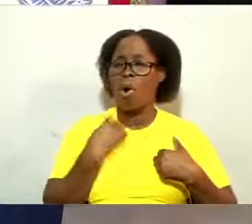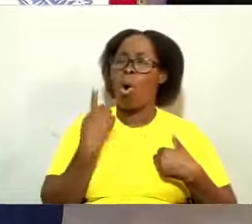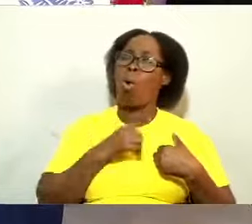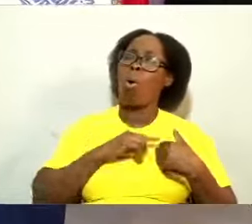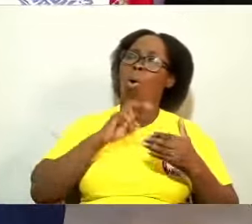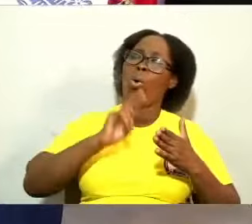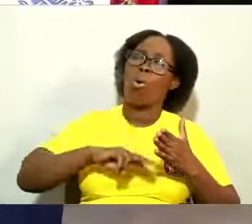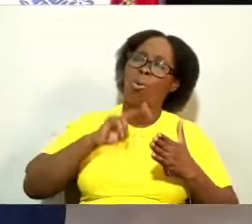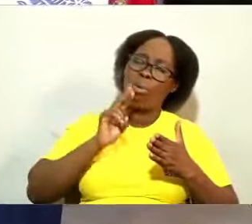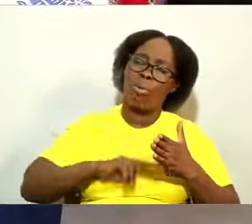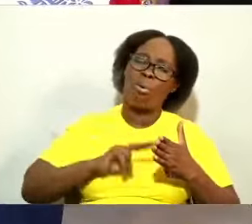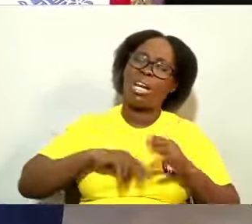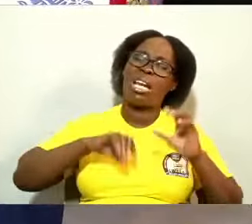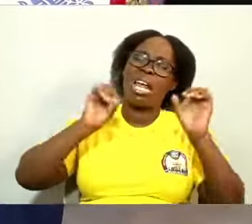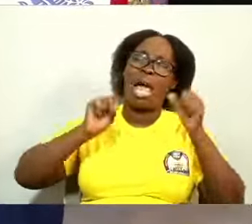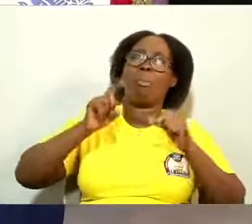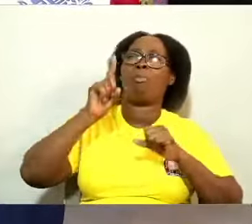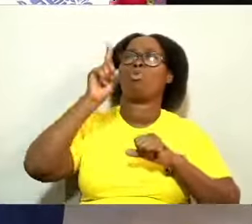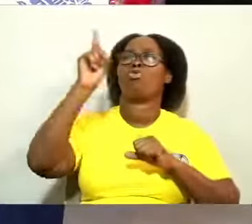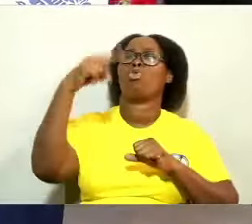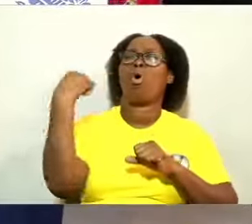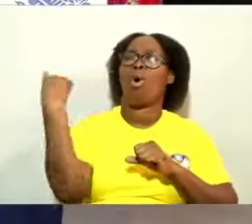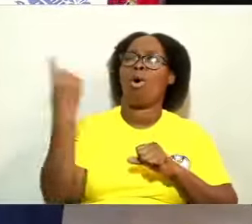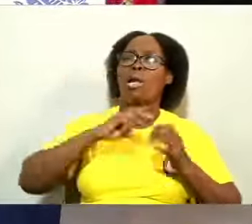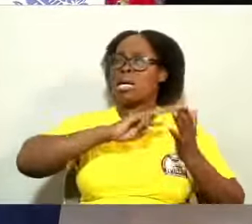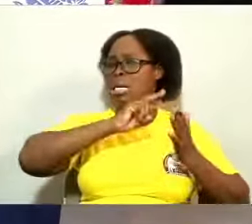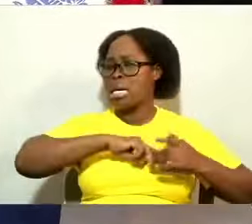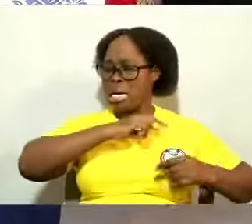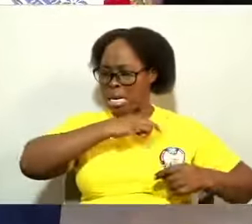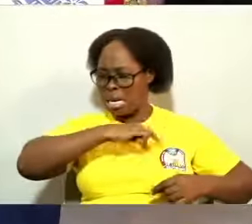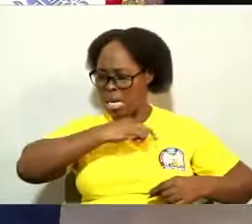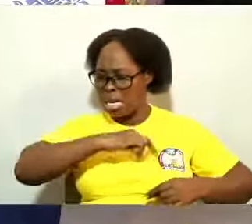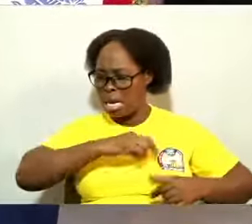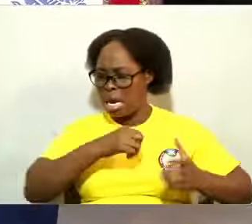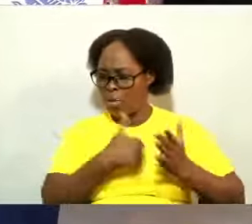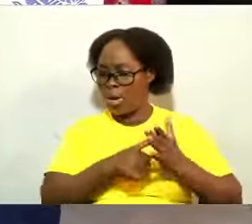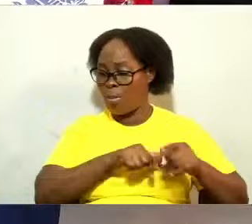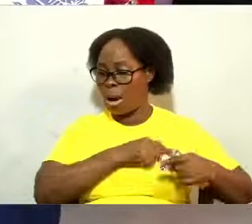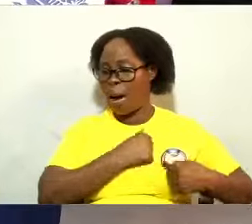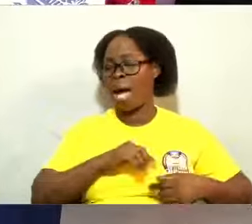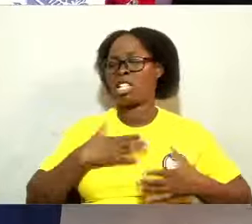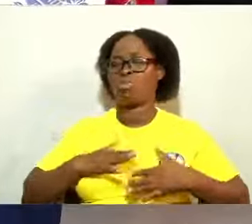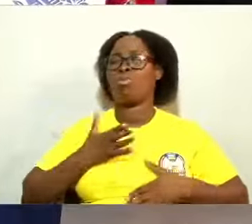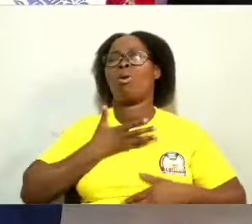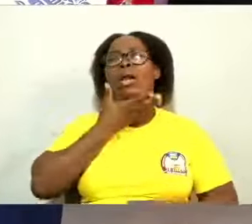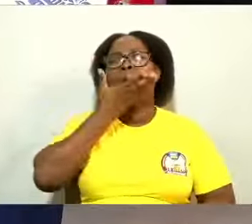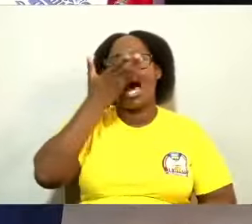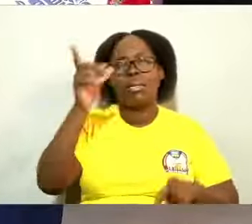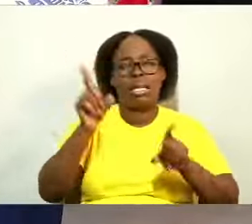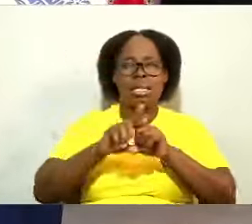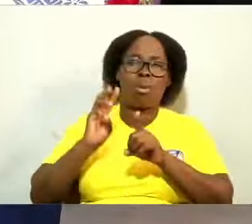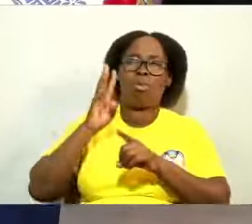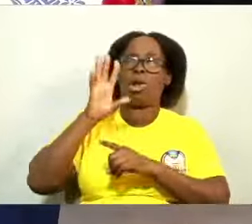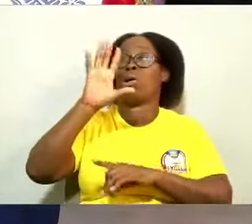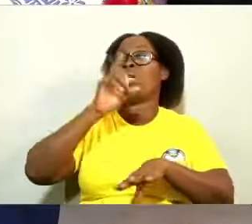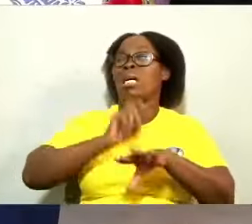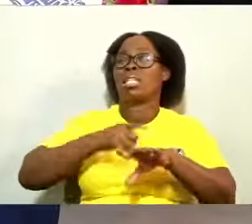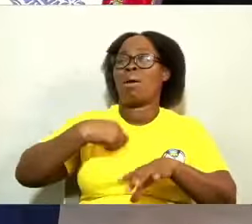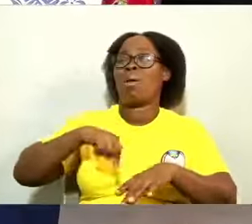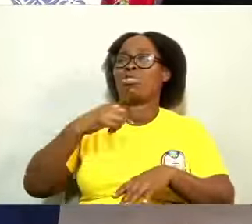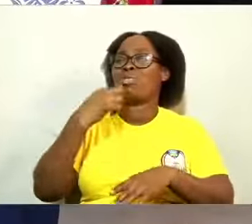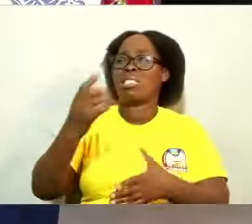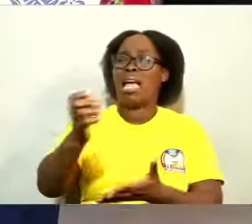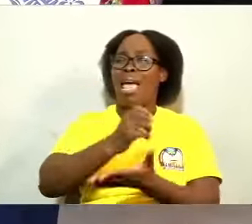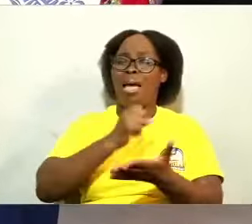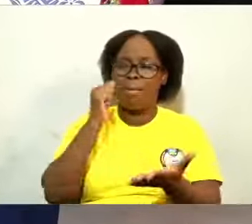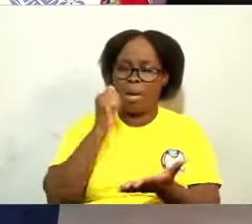mioyo akasome shida za watu wako na kuwapatia majibu kadri ya mapenzi yako. Na tunaposema amina,